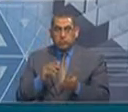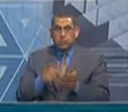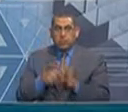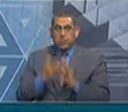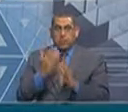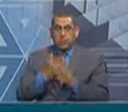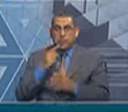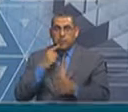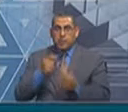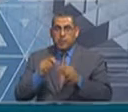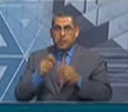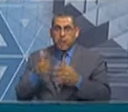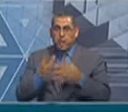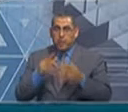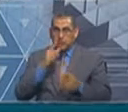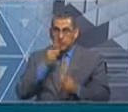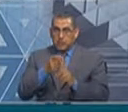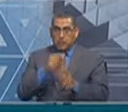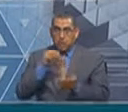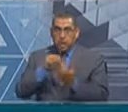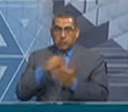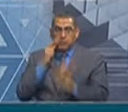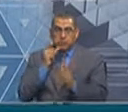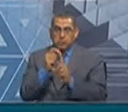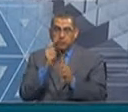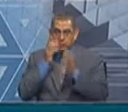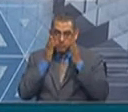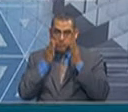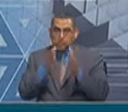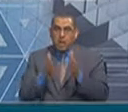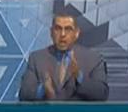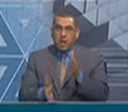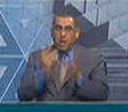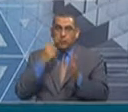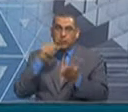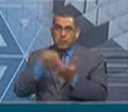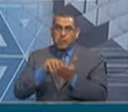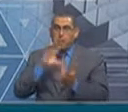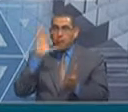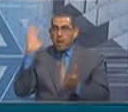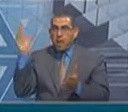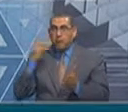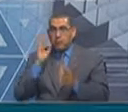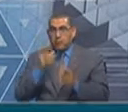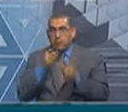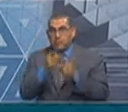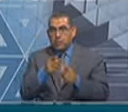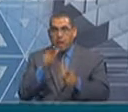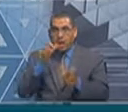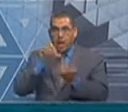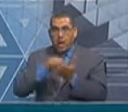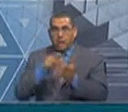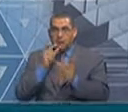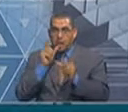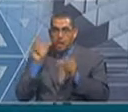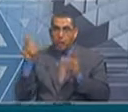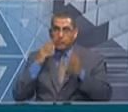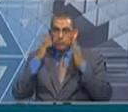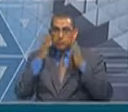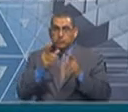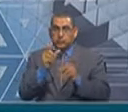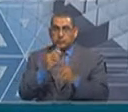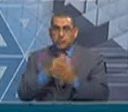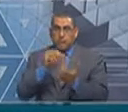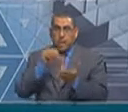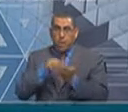في كلمة الولايات المتحدة الأمريكية ستركز وبشكل كبير أن تحث المجتمع الدولي على فرض العقوبات على الجانب الإيراني، لأنها ترى